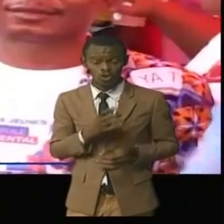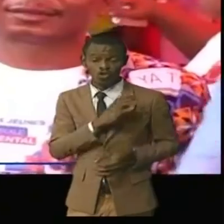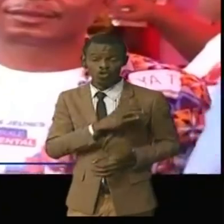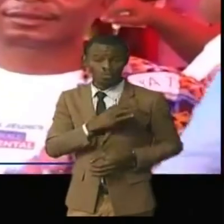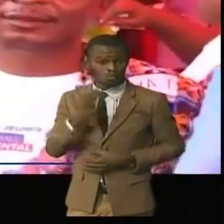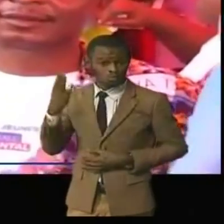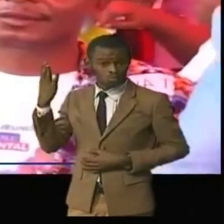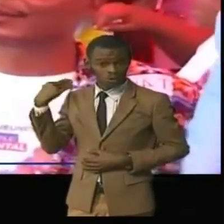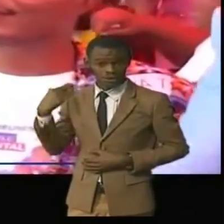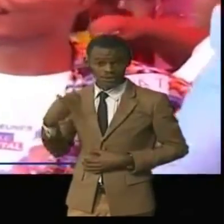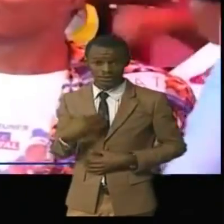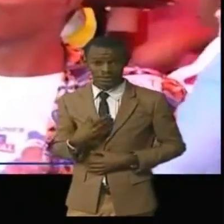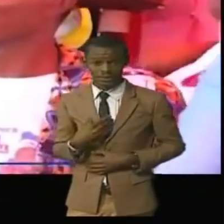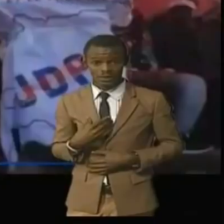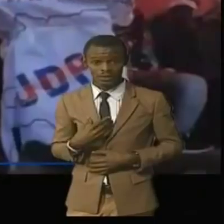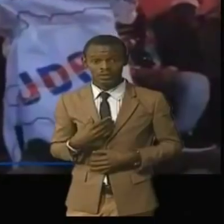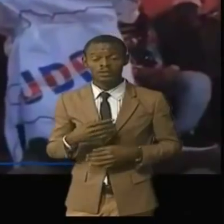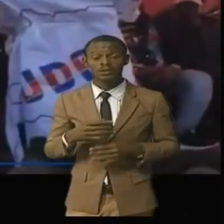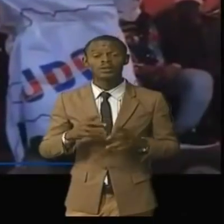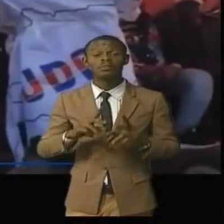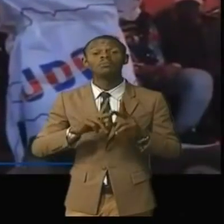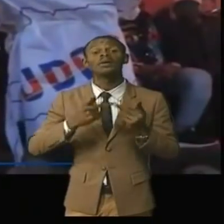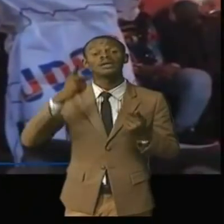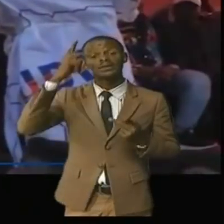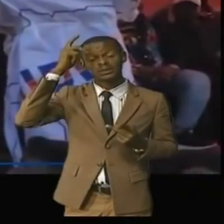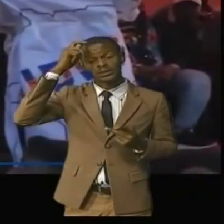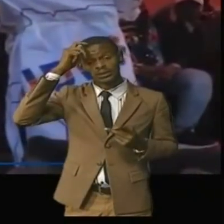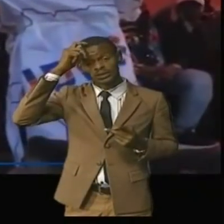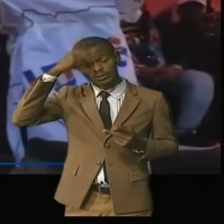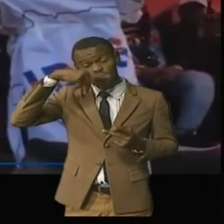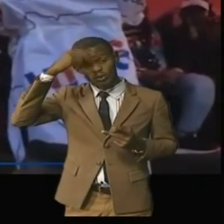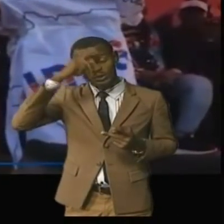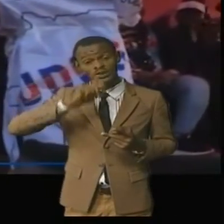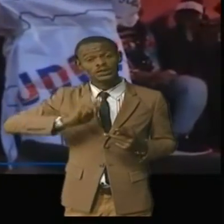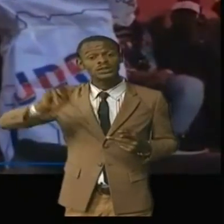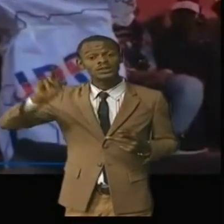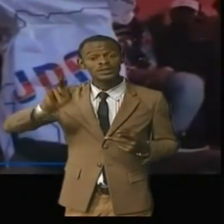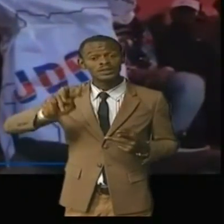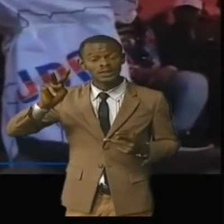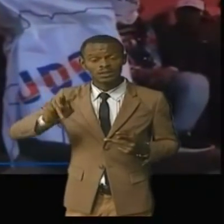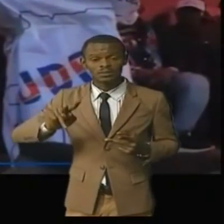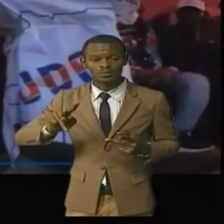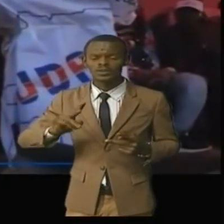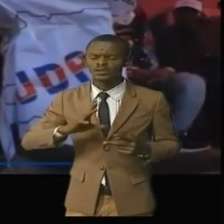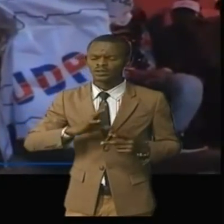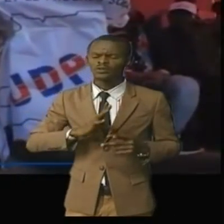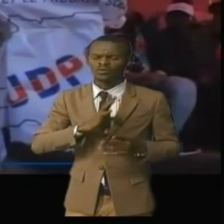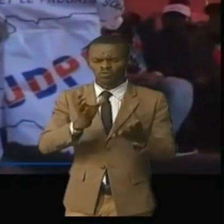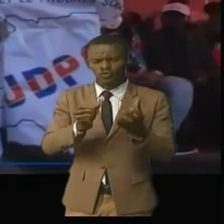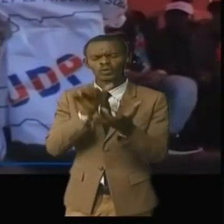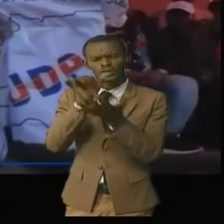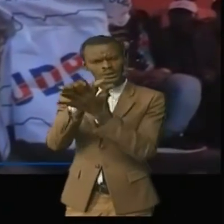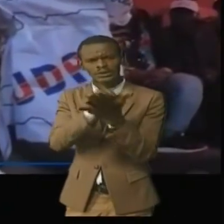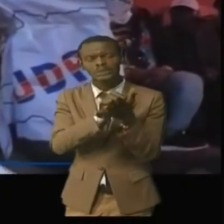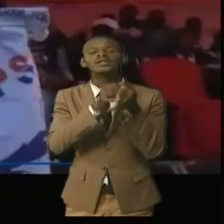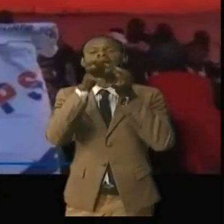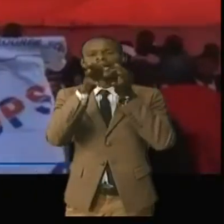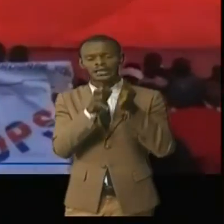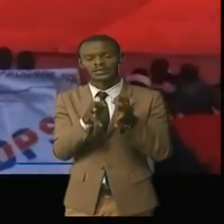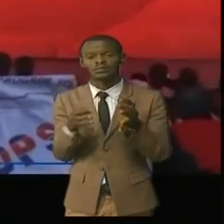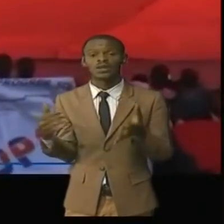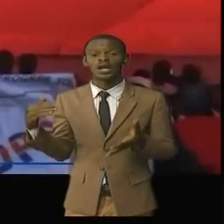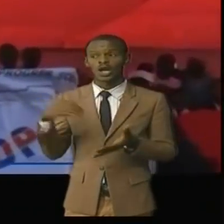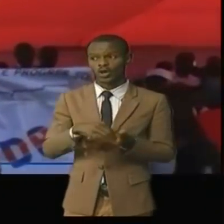Solennellement, le numéro 1 de l'UDPS a procédé à l'intronisation du comité fédéral de l'UDPS dirigé par